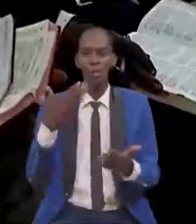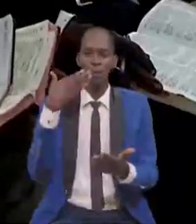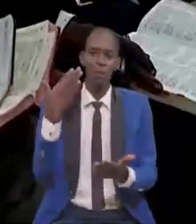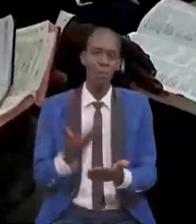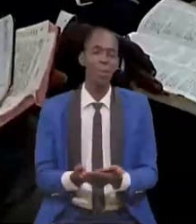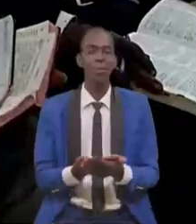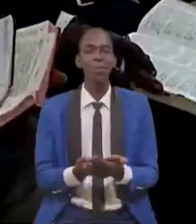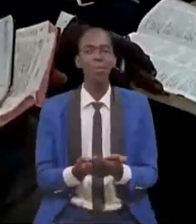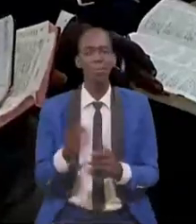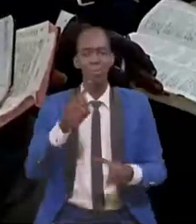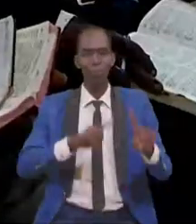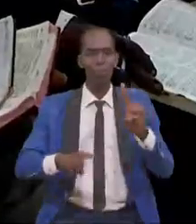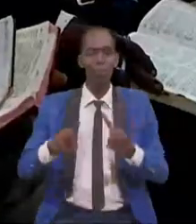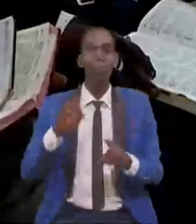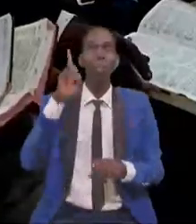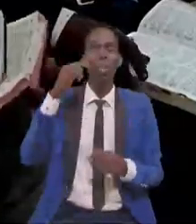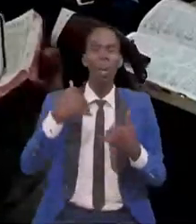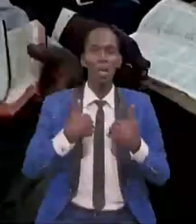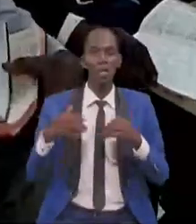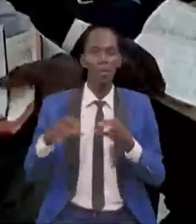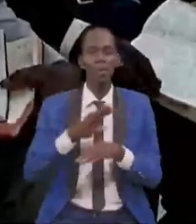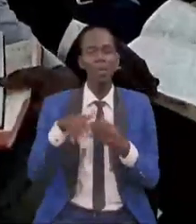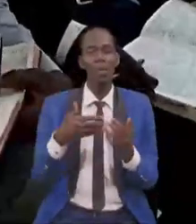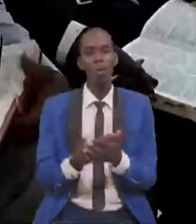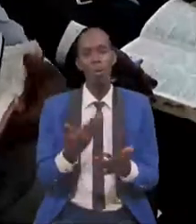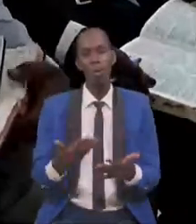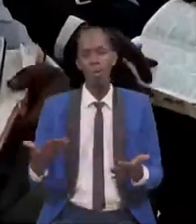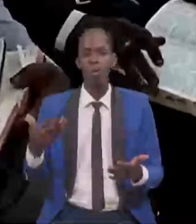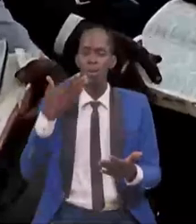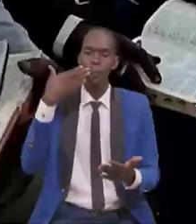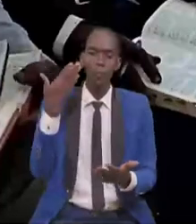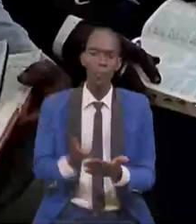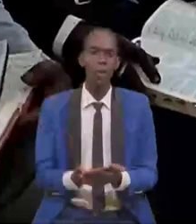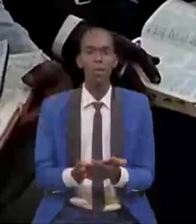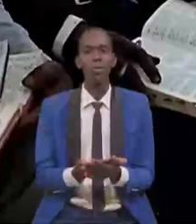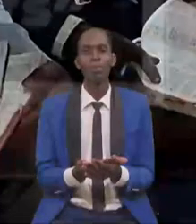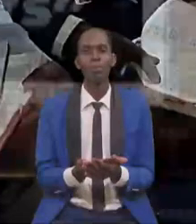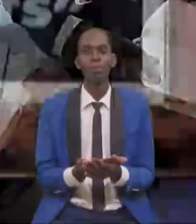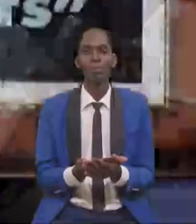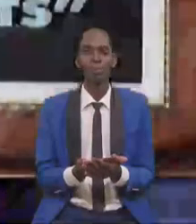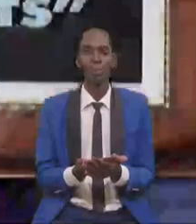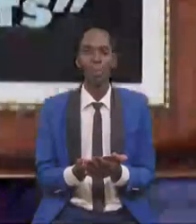tout à merveille. Vous répétez cela avec moi, il fait tout à merveille.